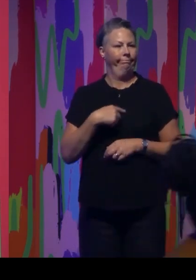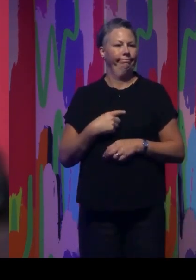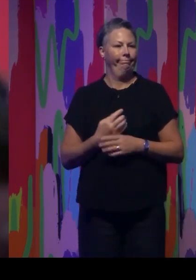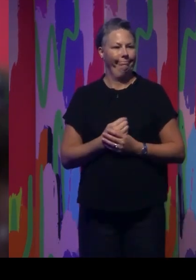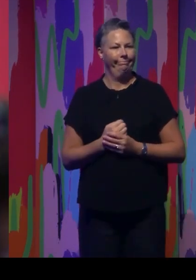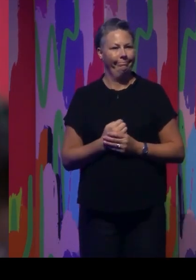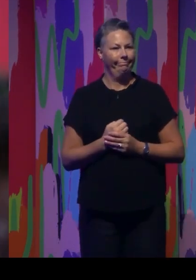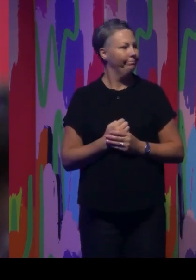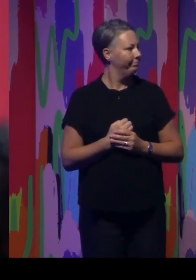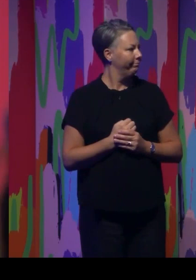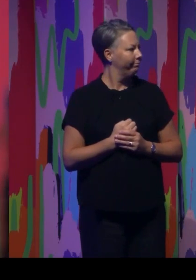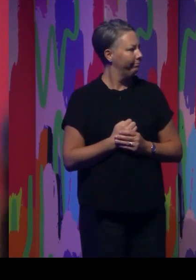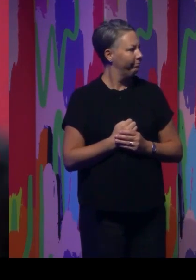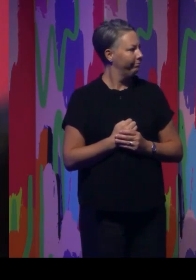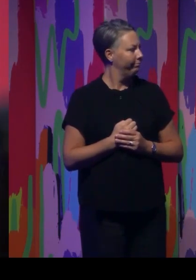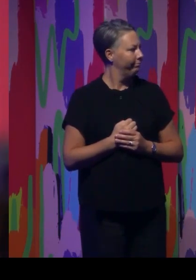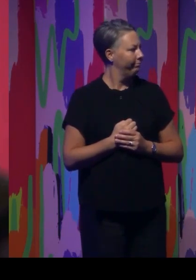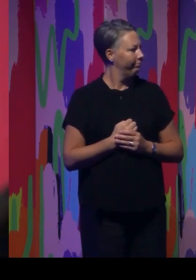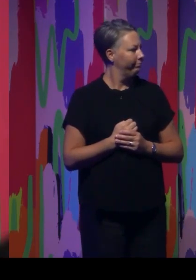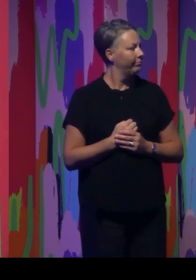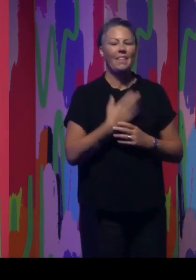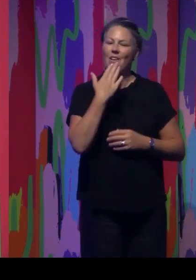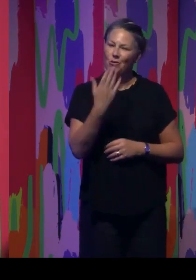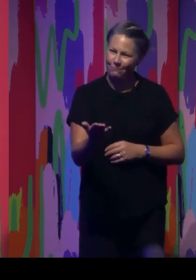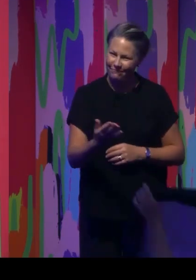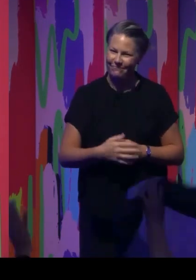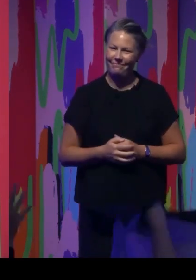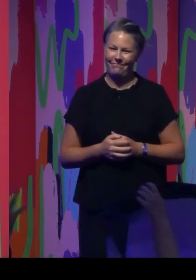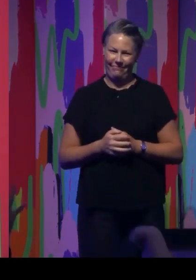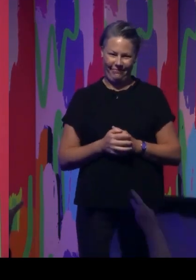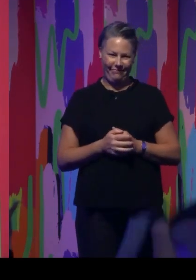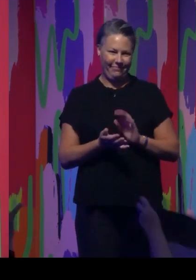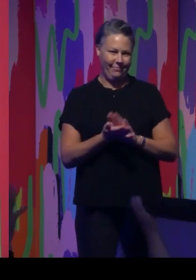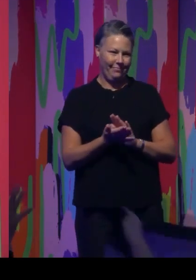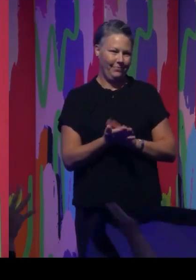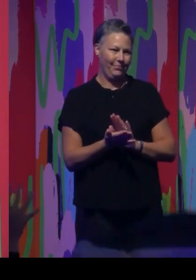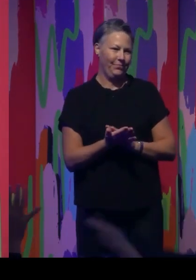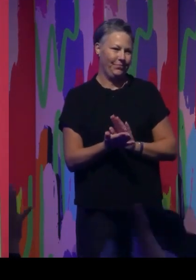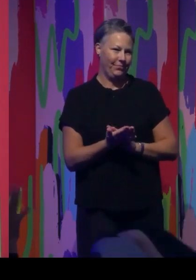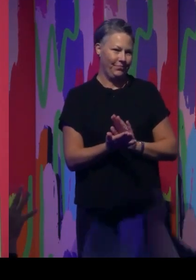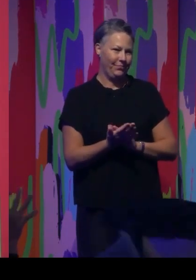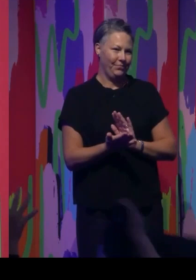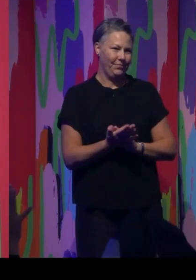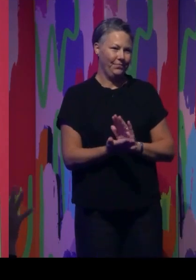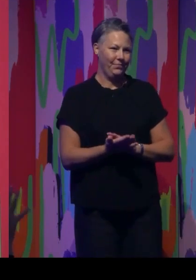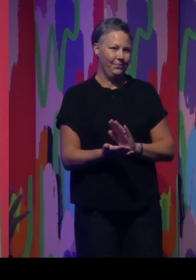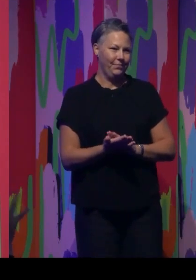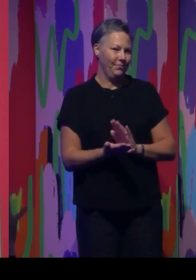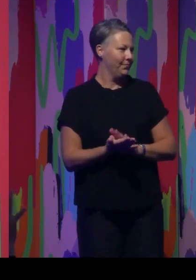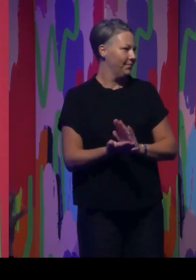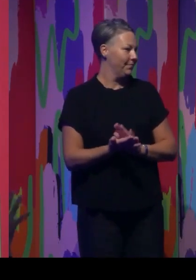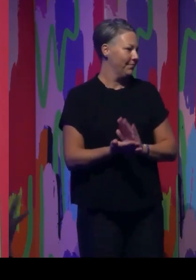Okay. Thank you. এখন কেউ আমাকে কোনো প্রশ্ন করতে চাইলে করতে পারে. Thank you so much for listening. Thank you.